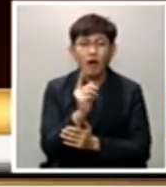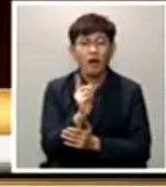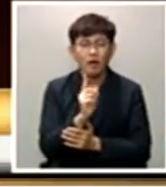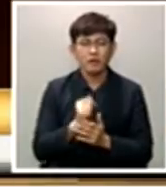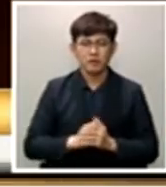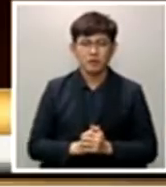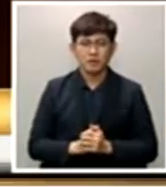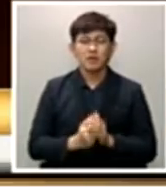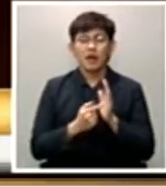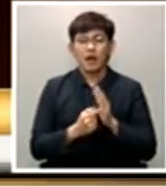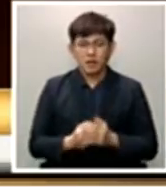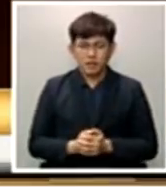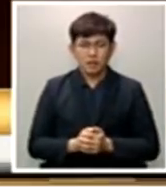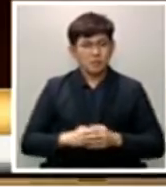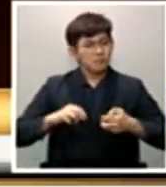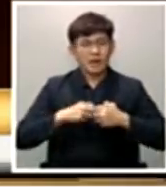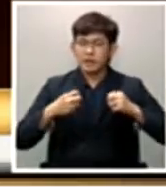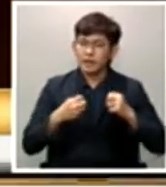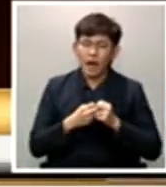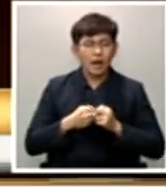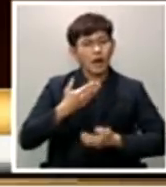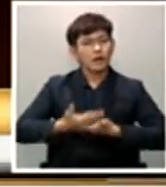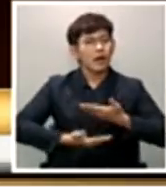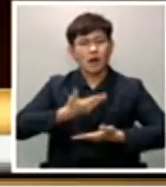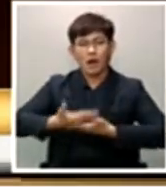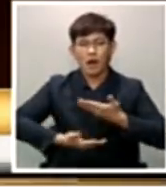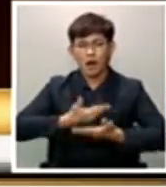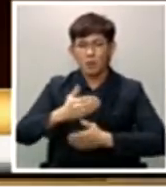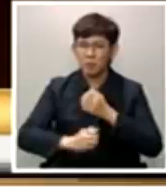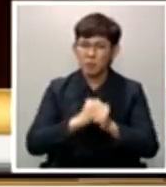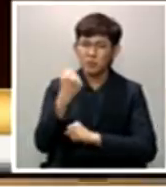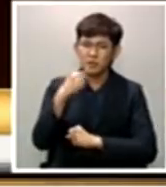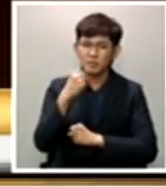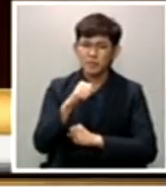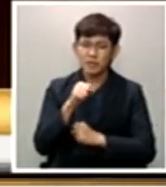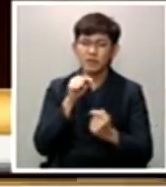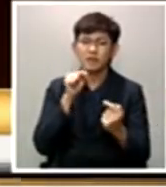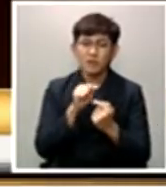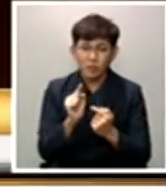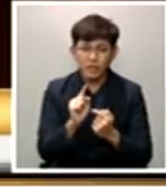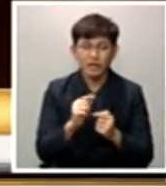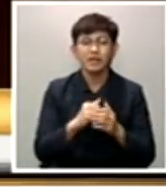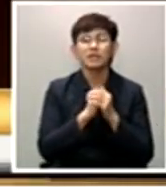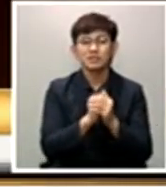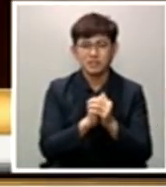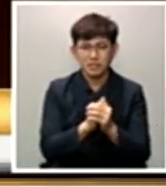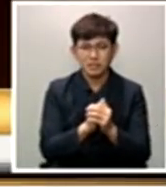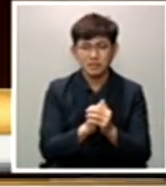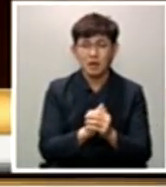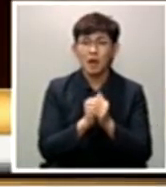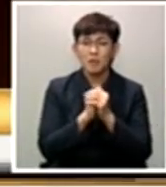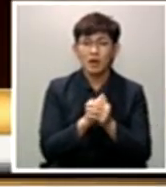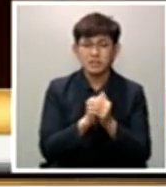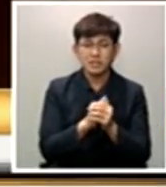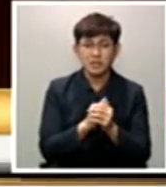งครามการค้าเนี่ยเป็น10ปีเลยที่ทุกประเทศในโลกเนี่ยอิงกับจีนใช่ไหมพอจีนสุดเพราะสงครามการ